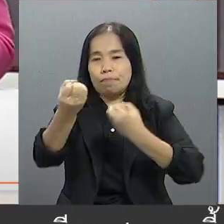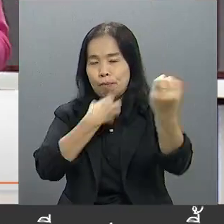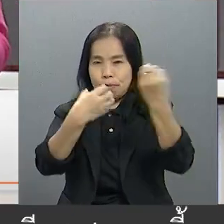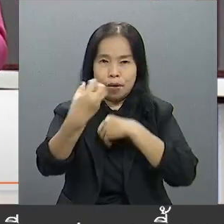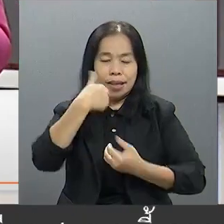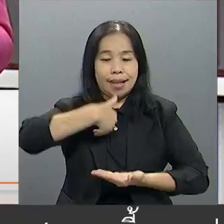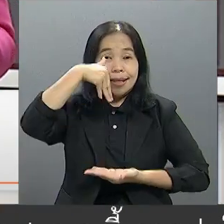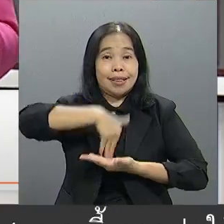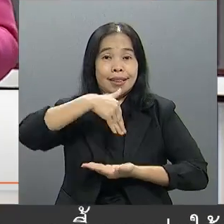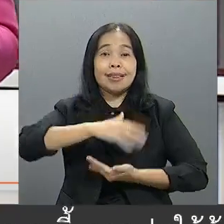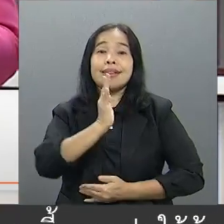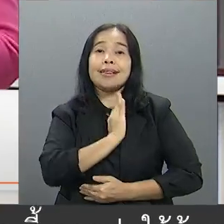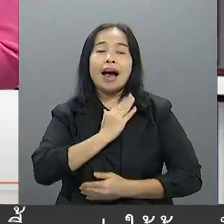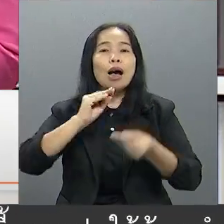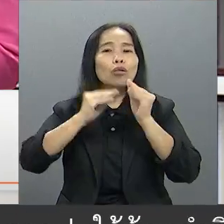ขโทรศัพท์